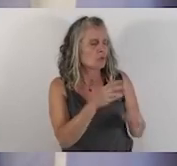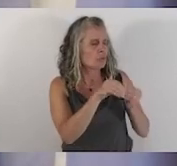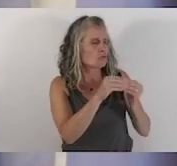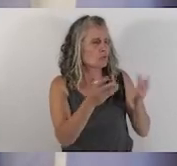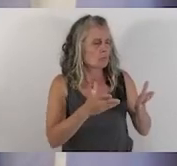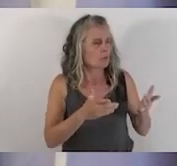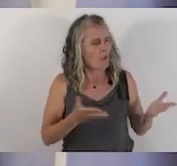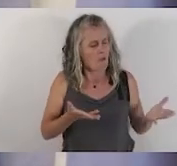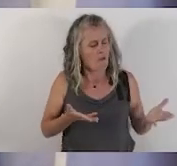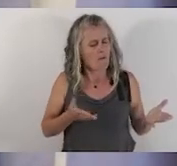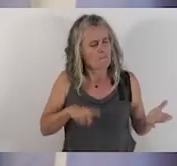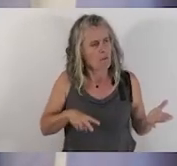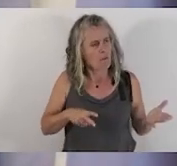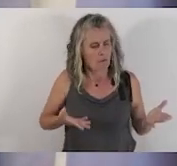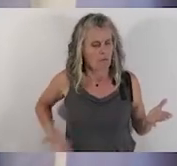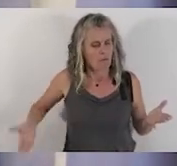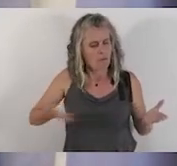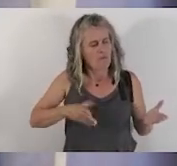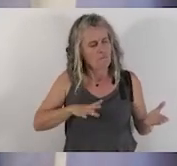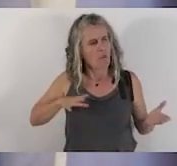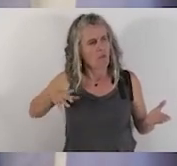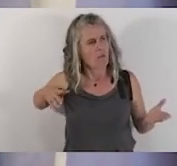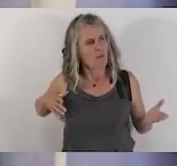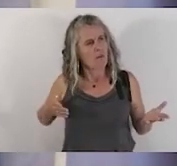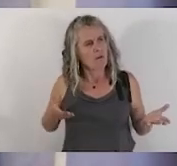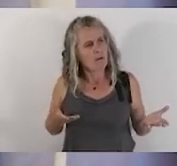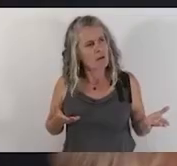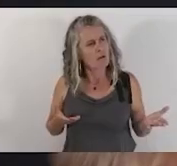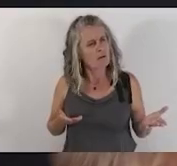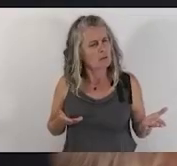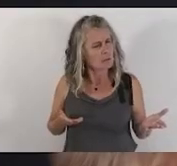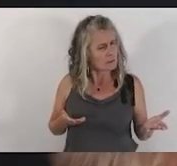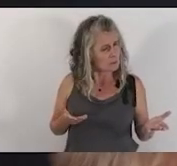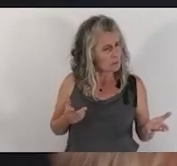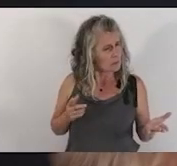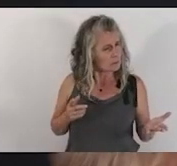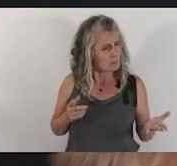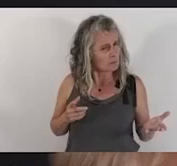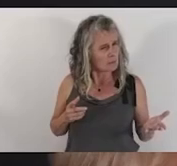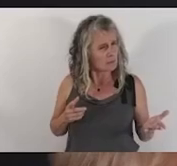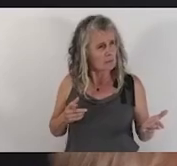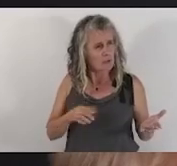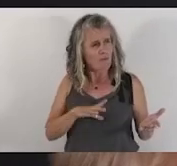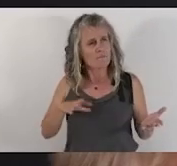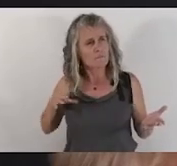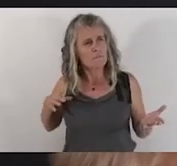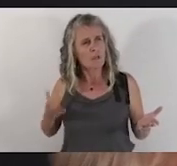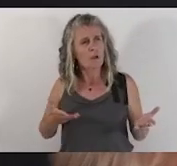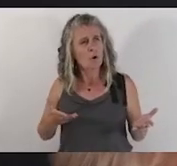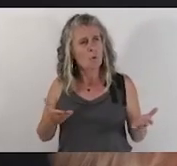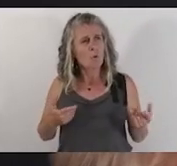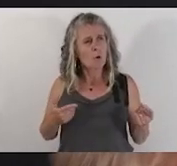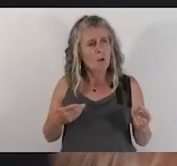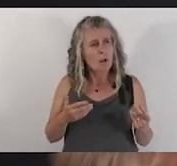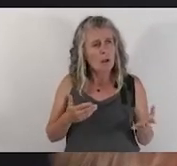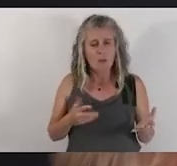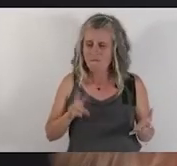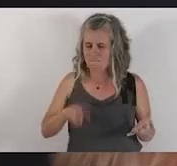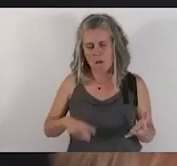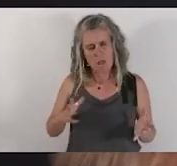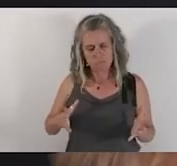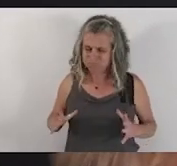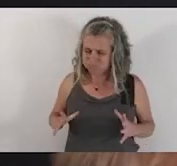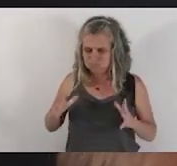fierté que l'on peut avoir d'être sans doute la seule ville de France à avoir un plan de pauvreté municipale. Je pense que c'est une politique très volontariste